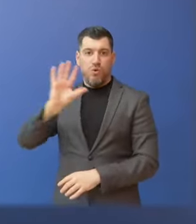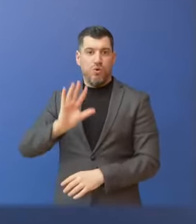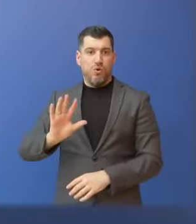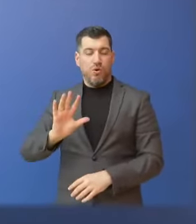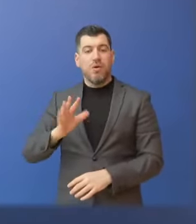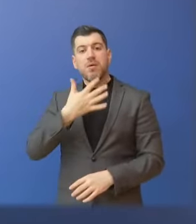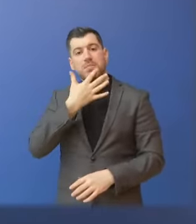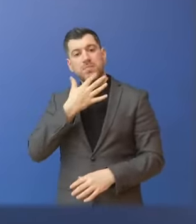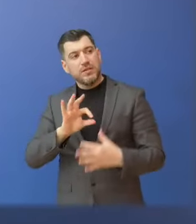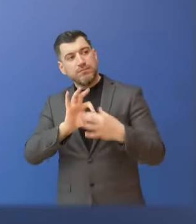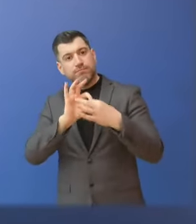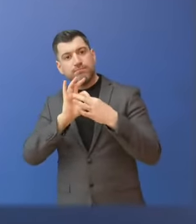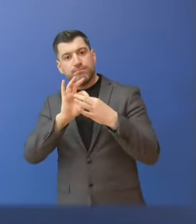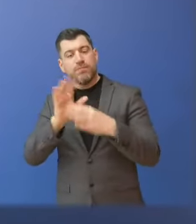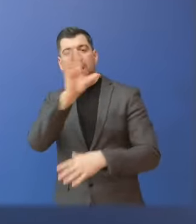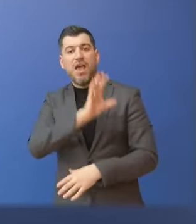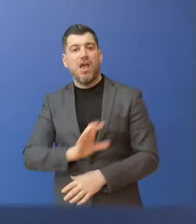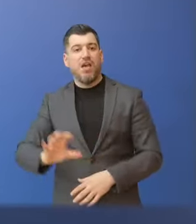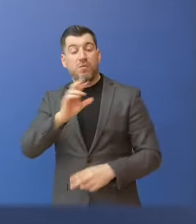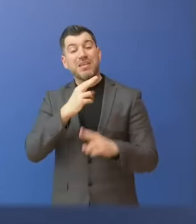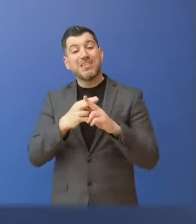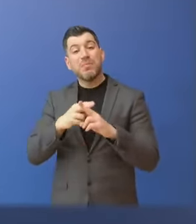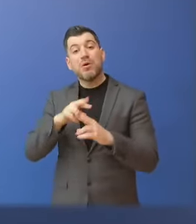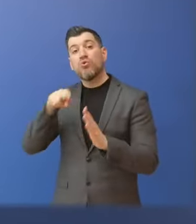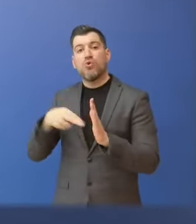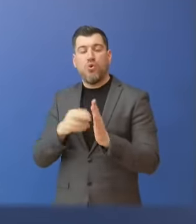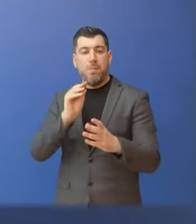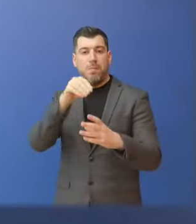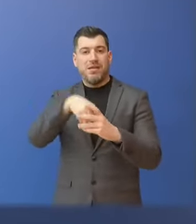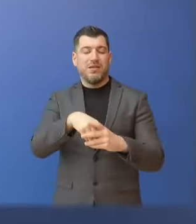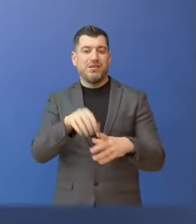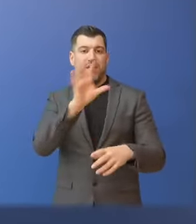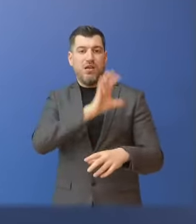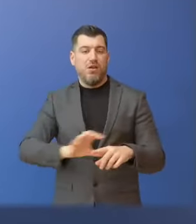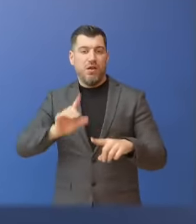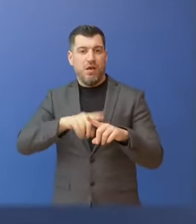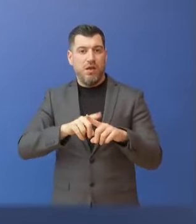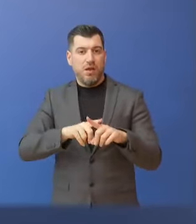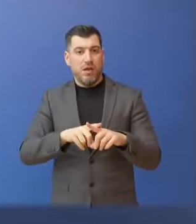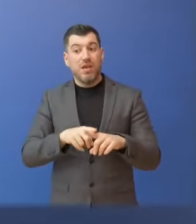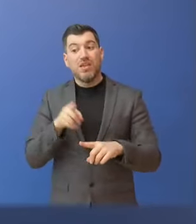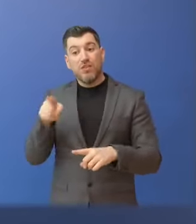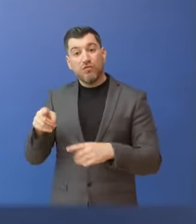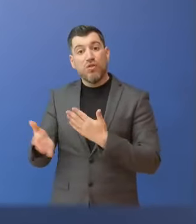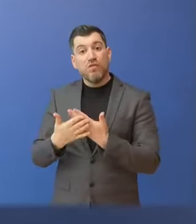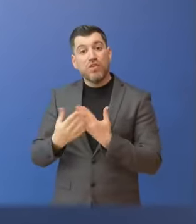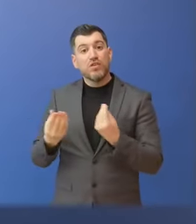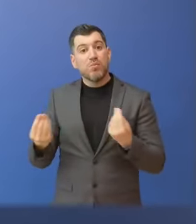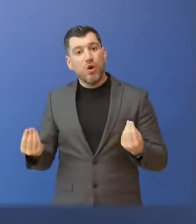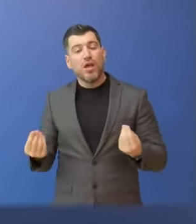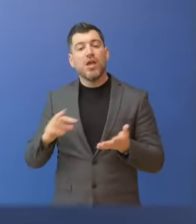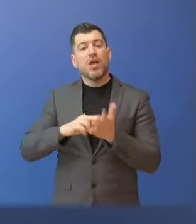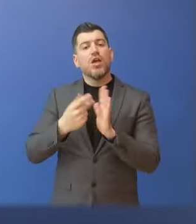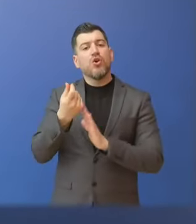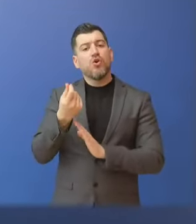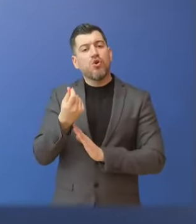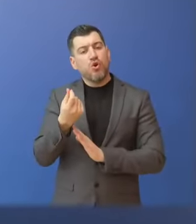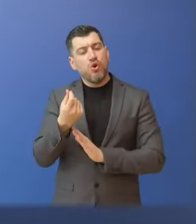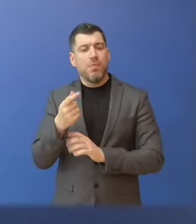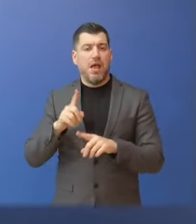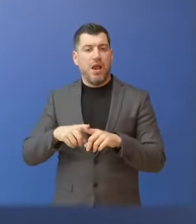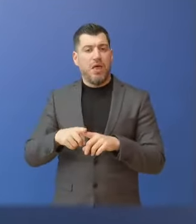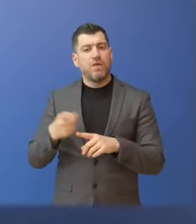εταίρος στην στην ευρώπη και έχει βέβαια και πάρα πολύ μεγάλη αξία αυτή η επιχείρηση και για οικονομικούς λόγους λόγους εμπορίου τους οποίους αναλυτικά